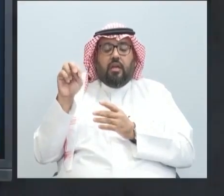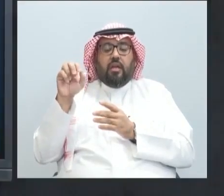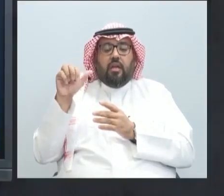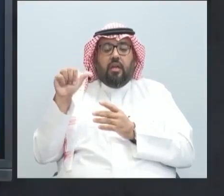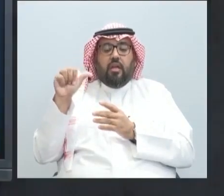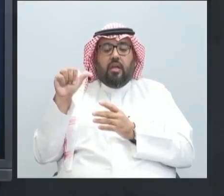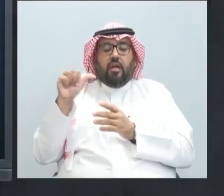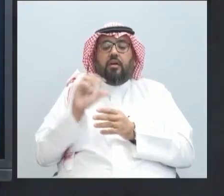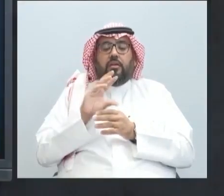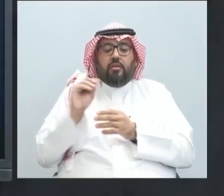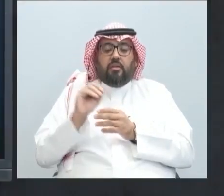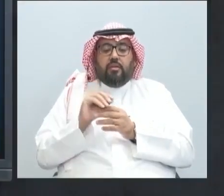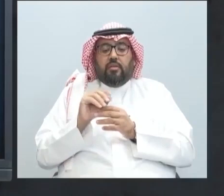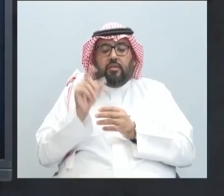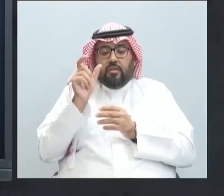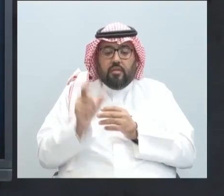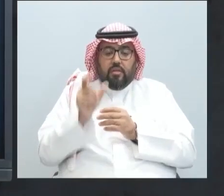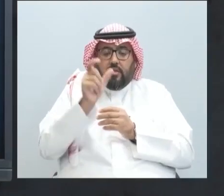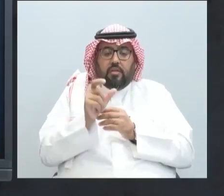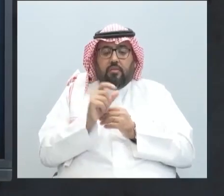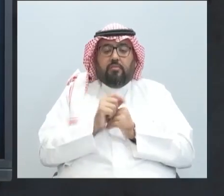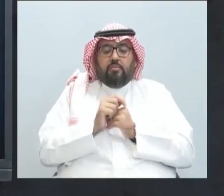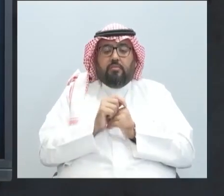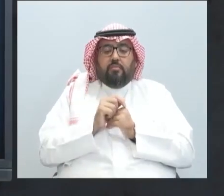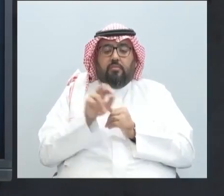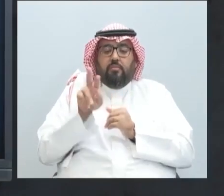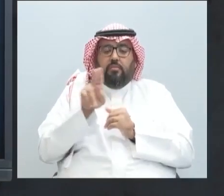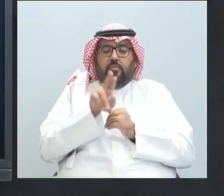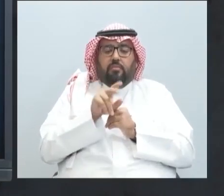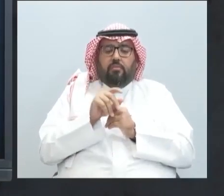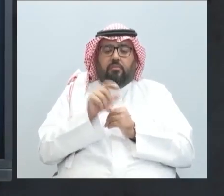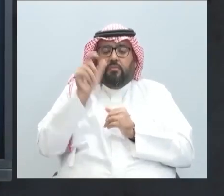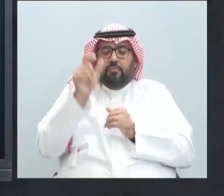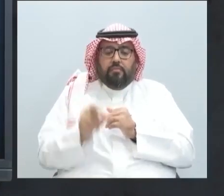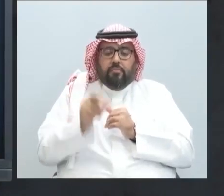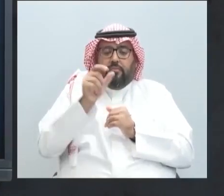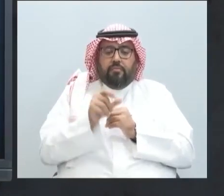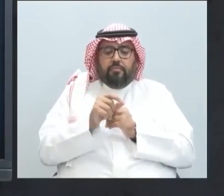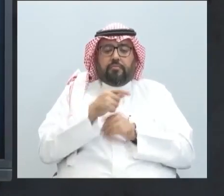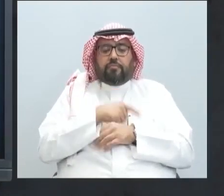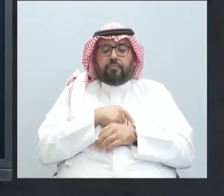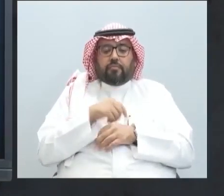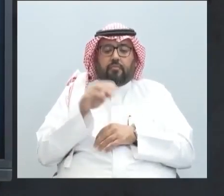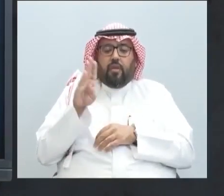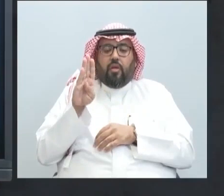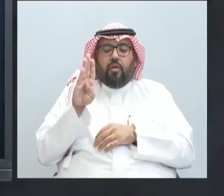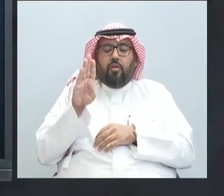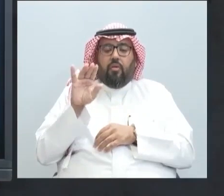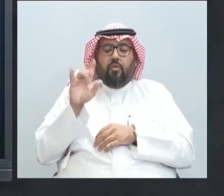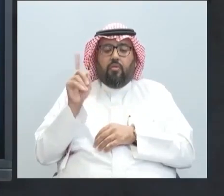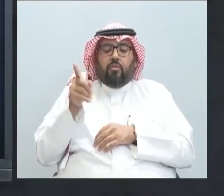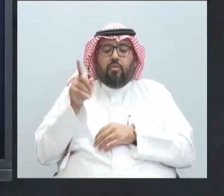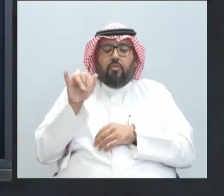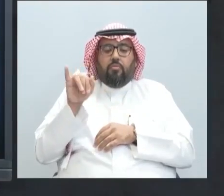الكروماتيدات الشقيقه كل واحد من هذا الكروموسوم كل كروماتيد من هذا الك نسميها الكروماتيد الشقيق هذه